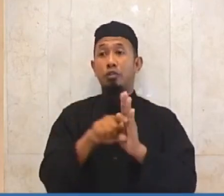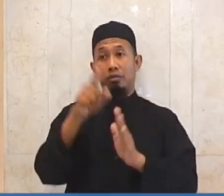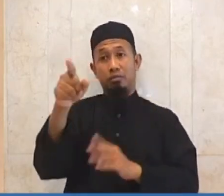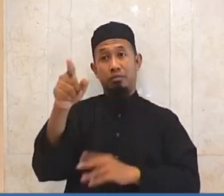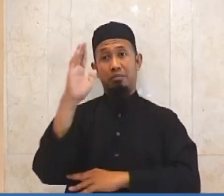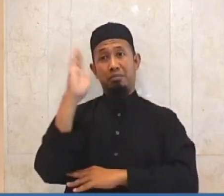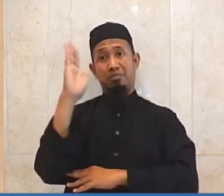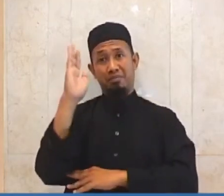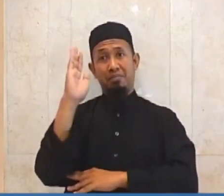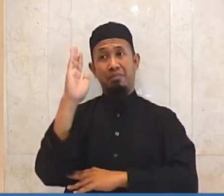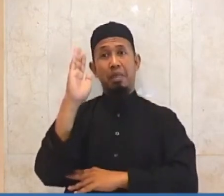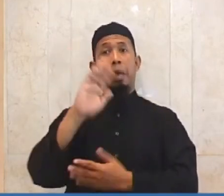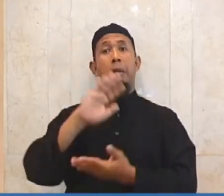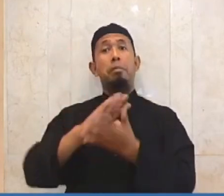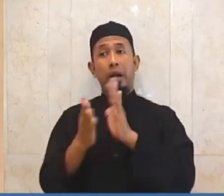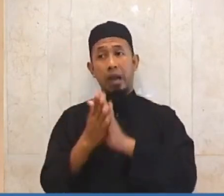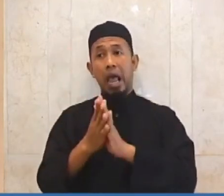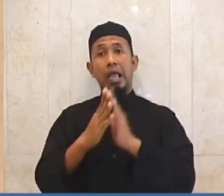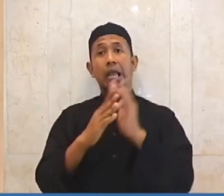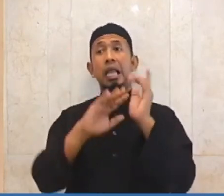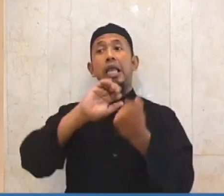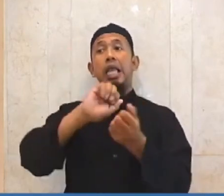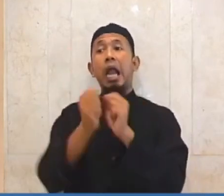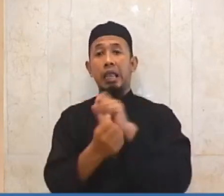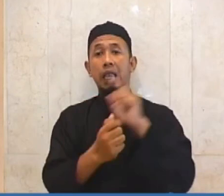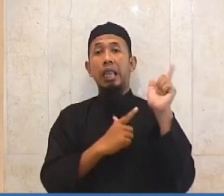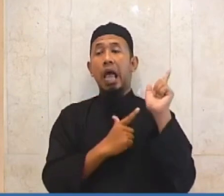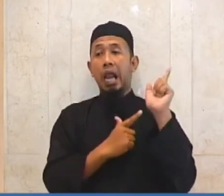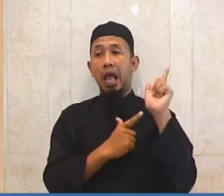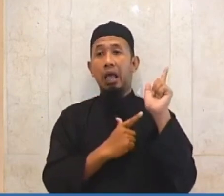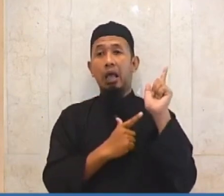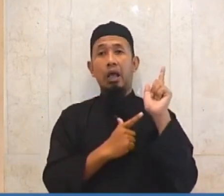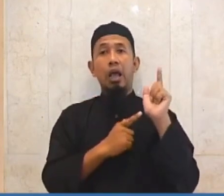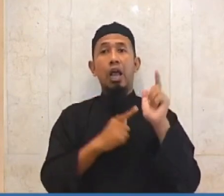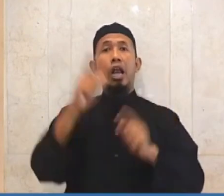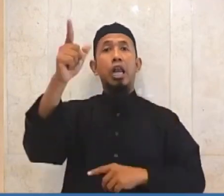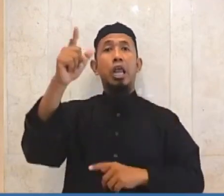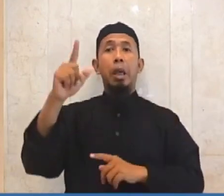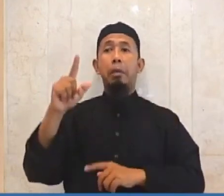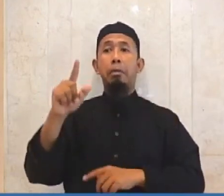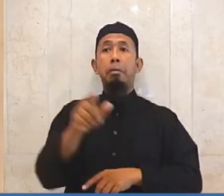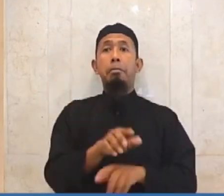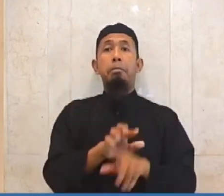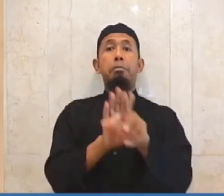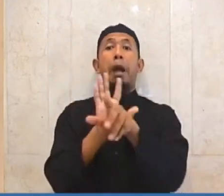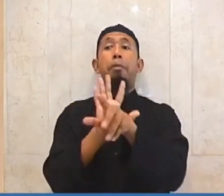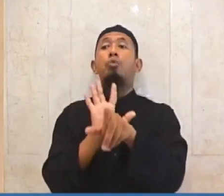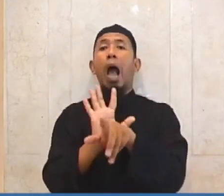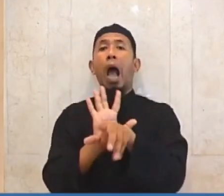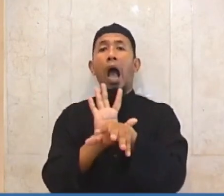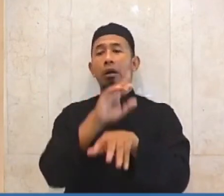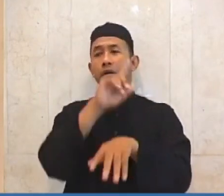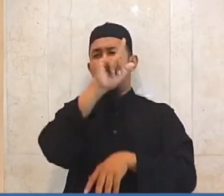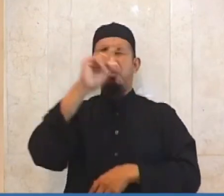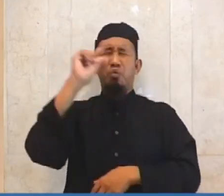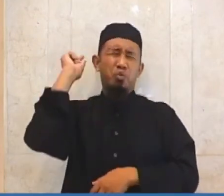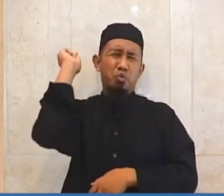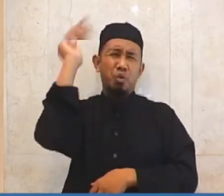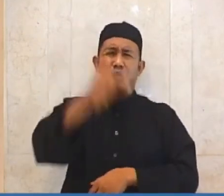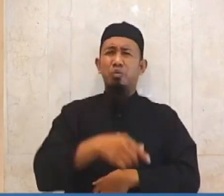di perbatasan berada di Papua non jauh di sana lebih dalam lagi